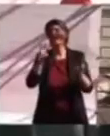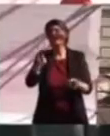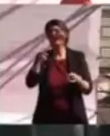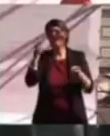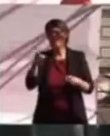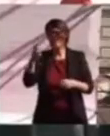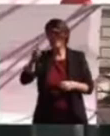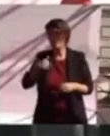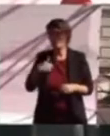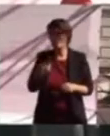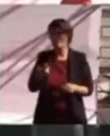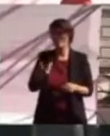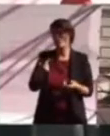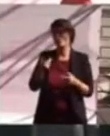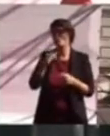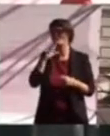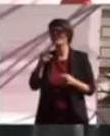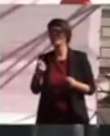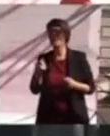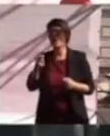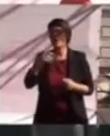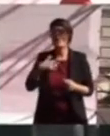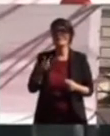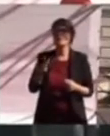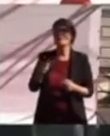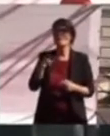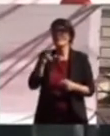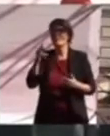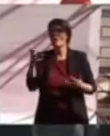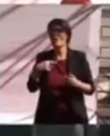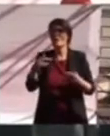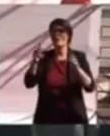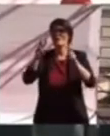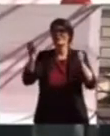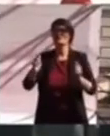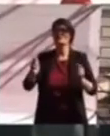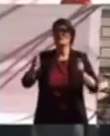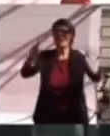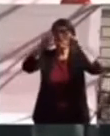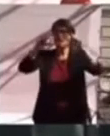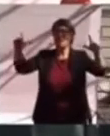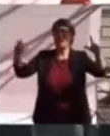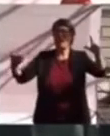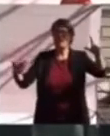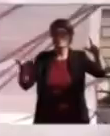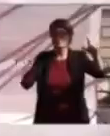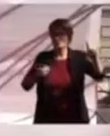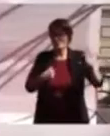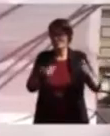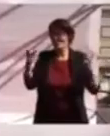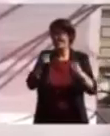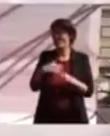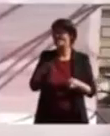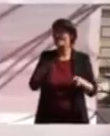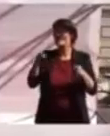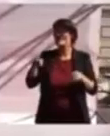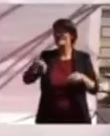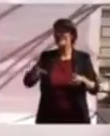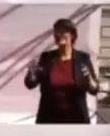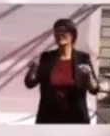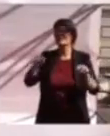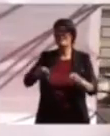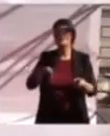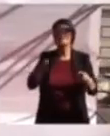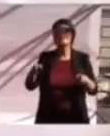basta poco e c'è un titolone enorme però siamo in una fase nuova ed è una nuova fase europea di cui dobbiamo prendere